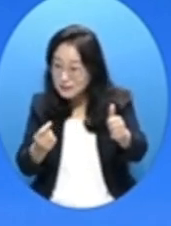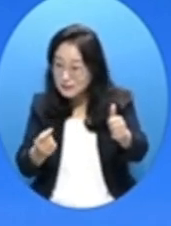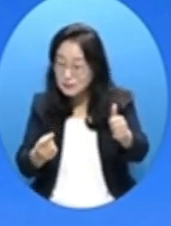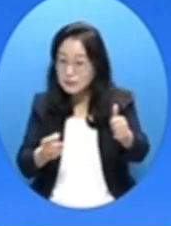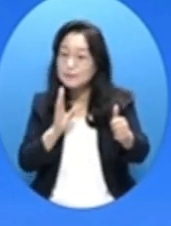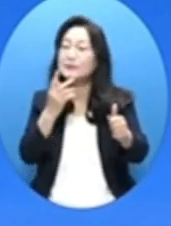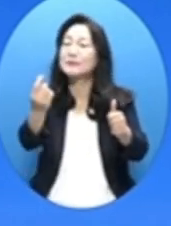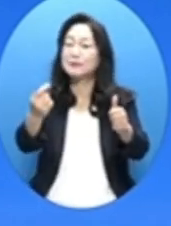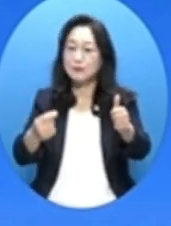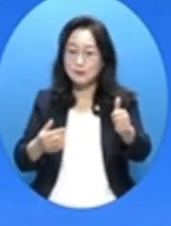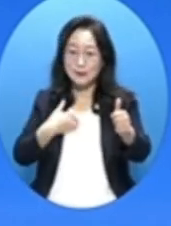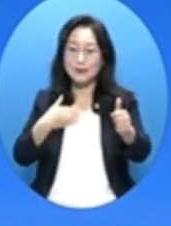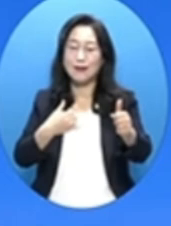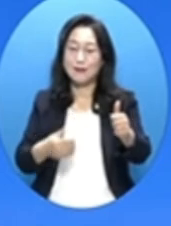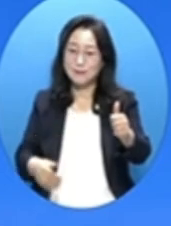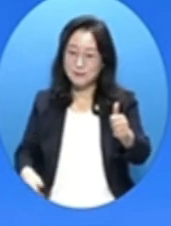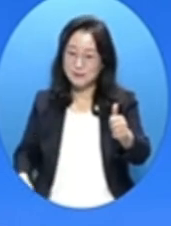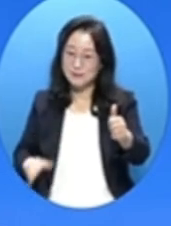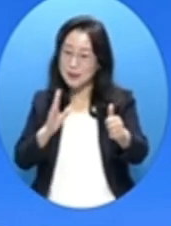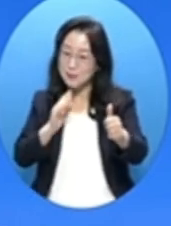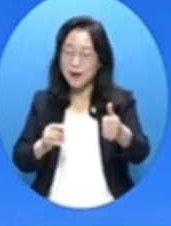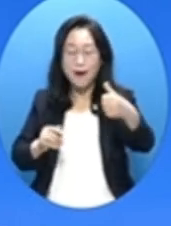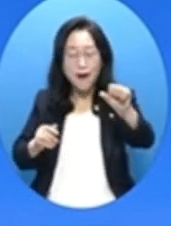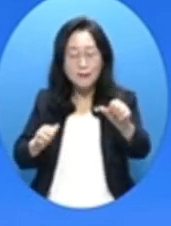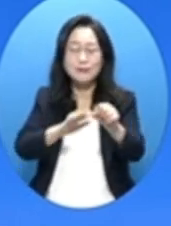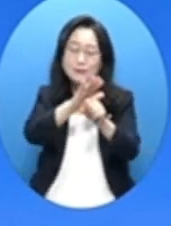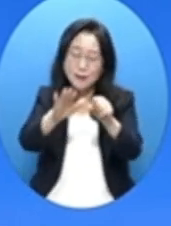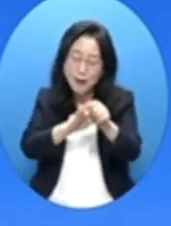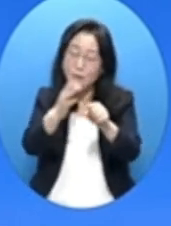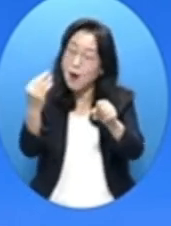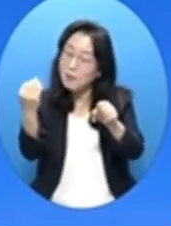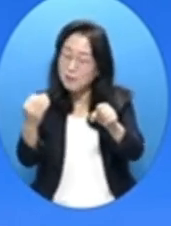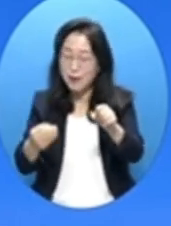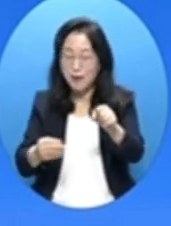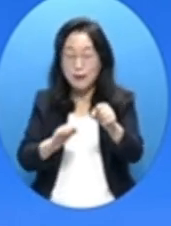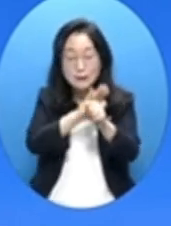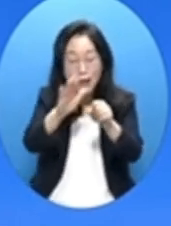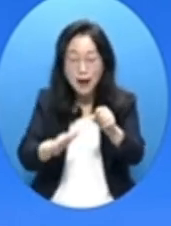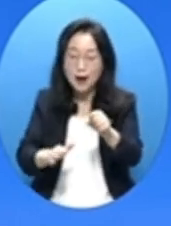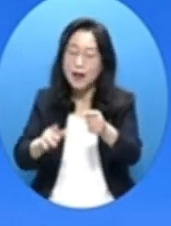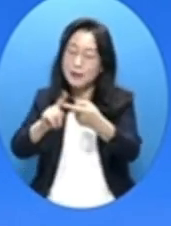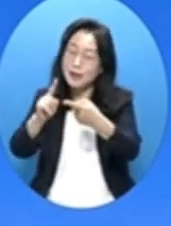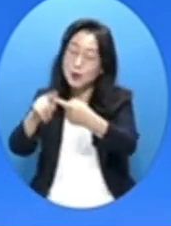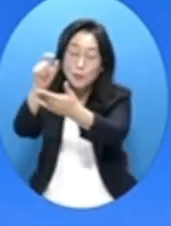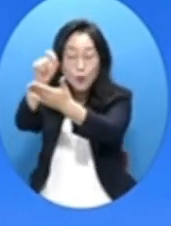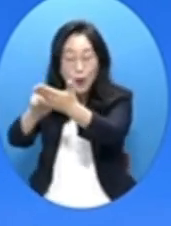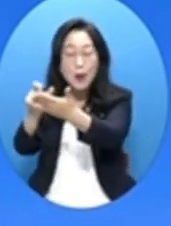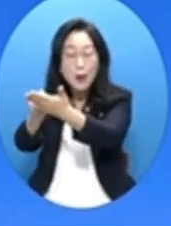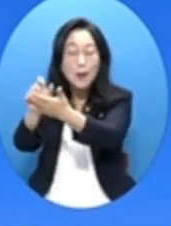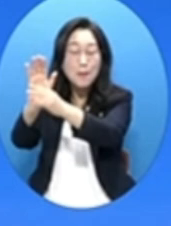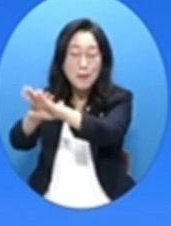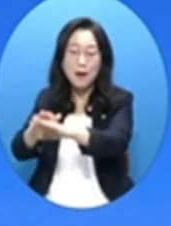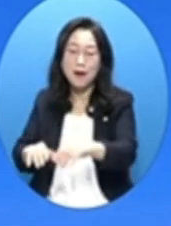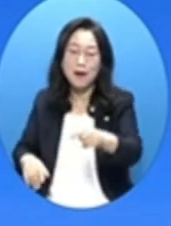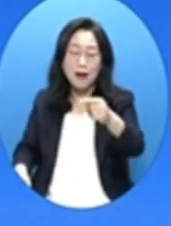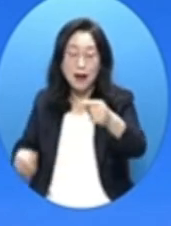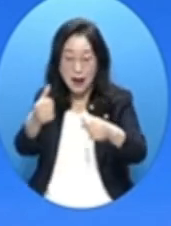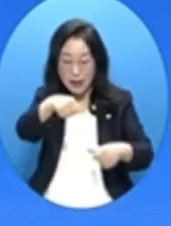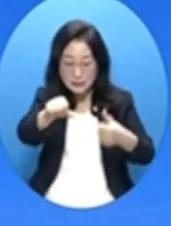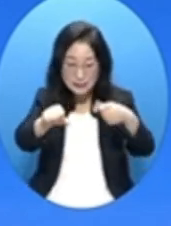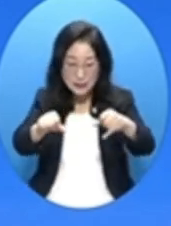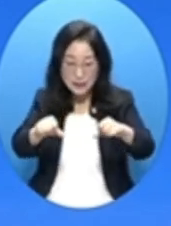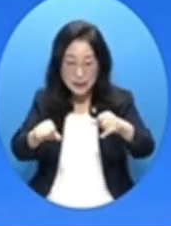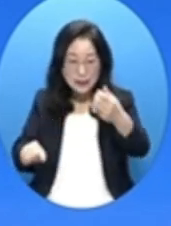내가 얼만큼 내가 내 아이를 사랑하는지 내가 기록을 좀 남겨놔야 된다고. 아이가 넷인데 그 네 아이